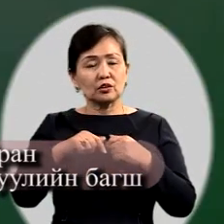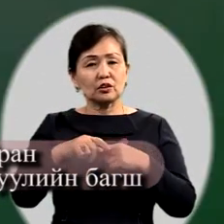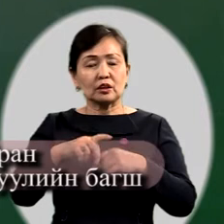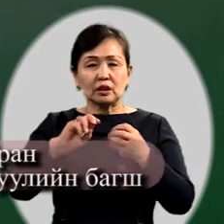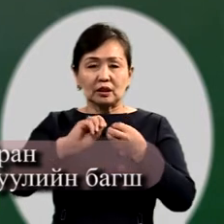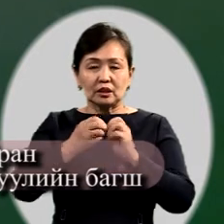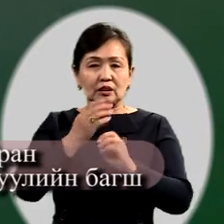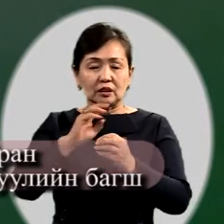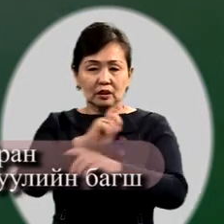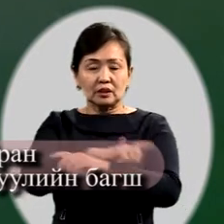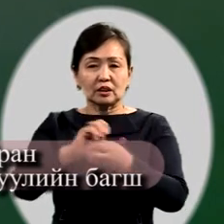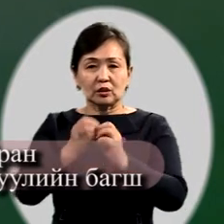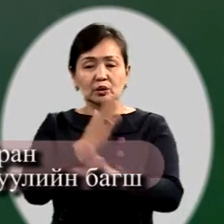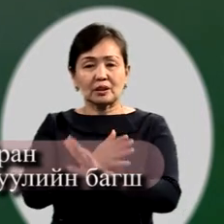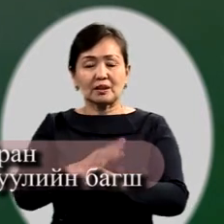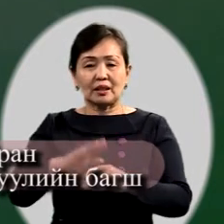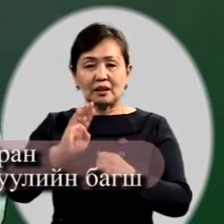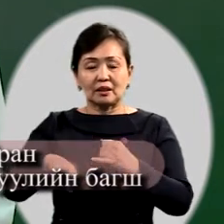керек.